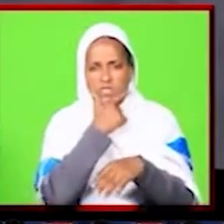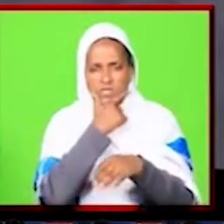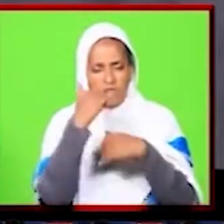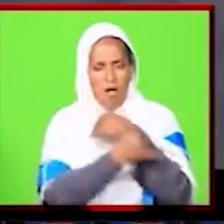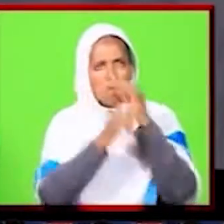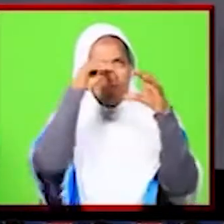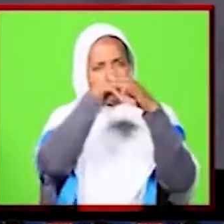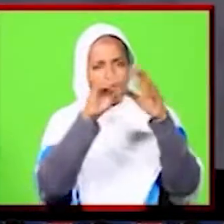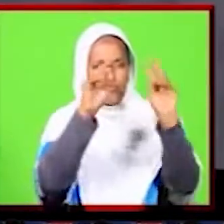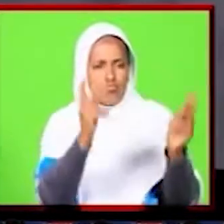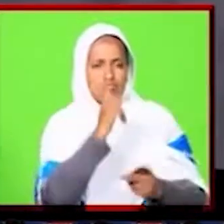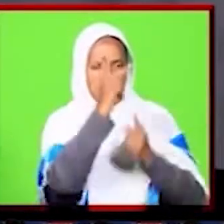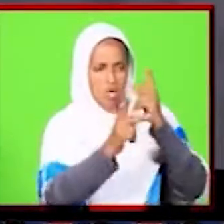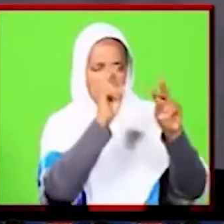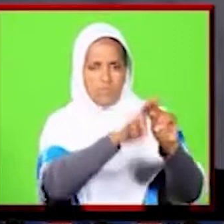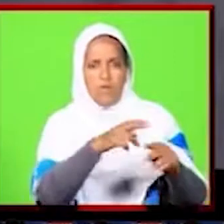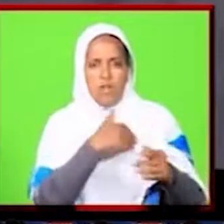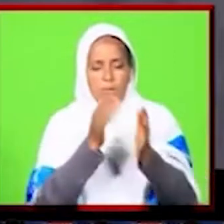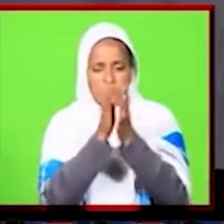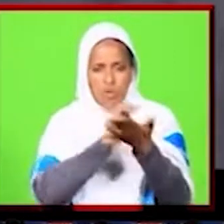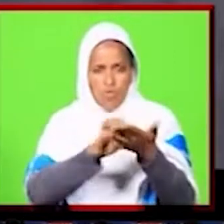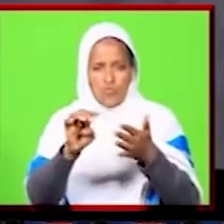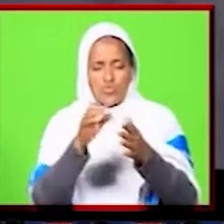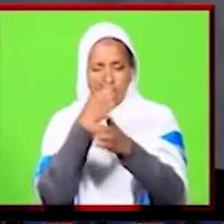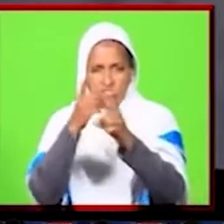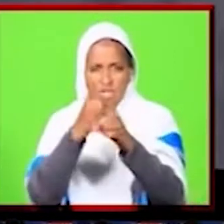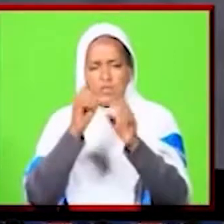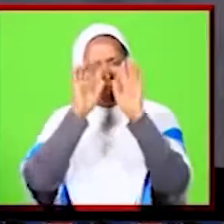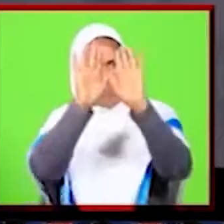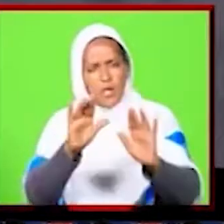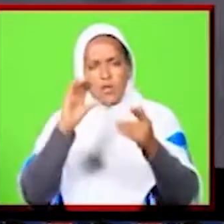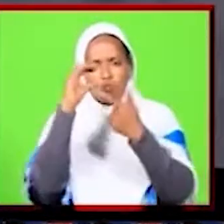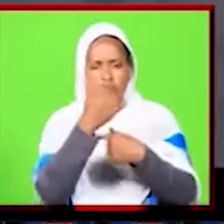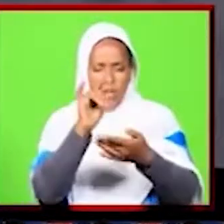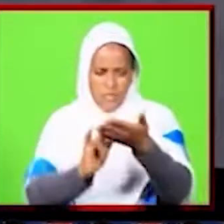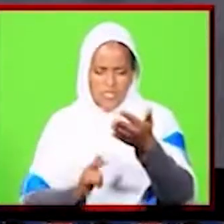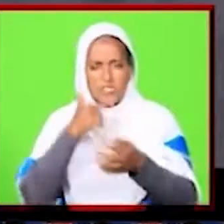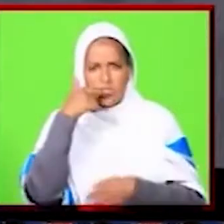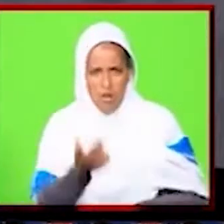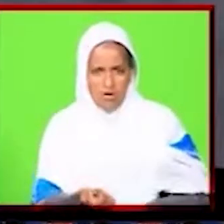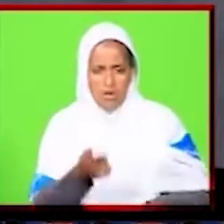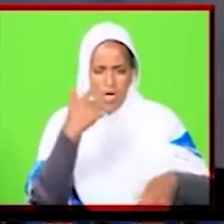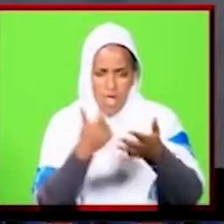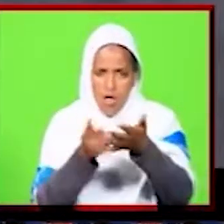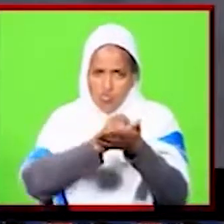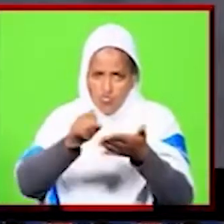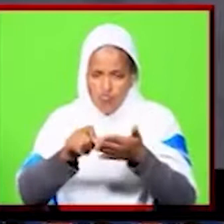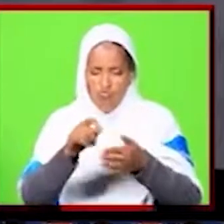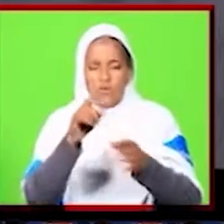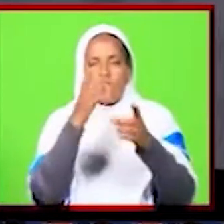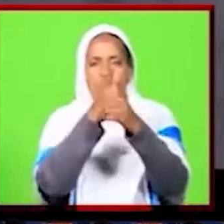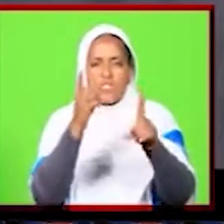ተወስዶ በእንግሊዝ ሙዚየም ውስጥ ነው፣ ብሪቲሽ ሙዚየም እንግሊዝ ውስጥ ነው። በመጽሐፍ ቅዱስ የተነገረውን የሥነ ፍጥረት ታሪክ በሚገርም ሁኔታ